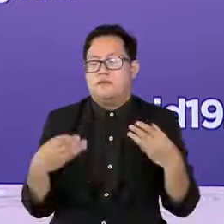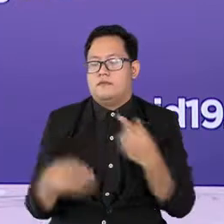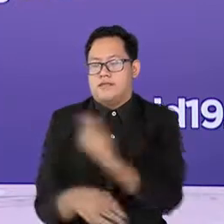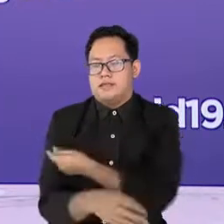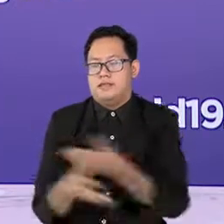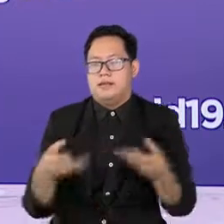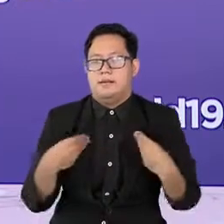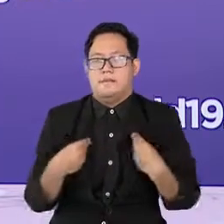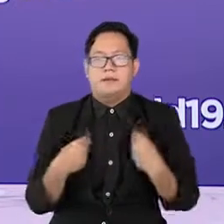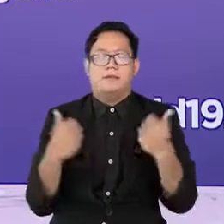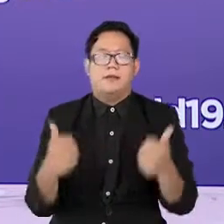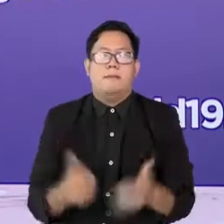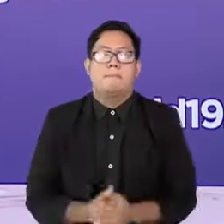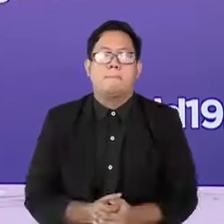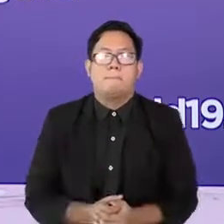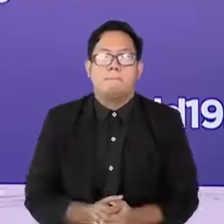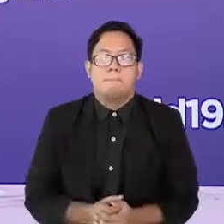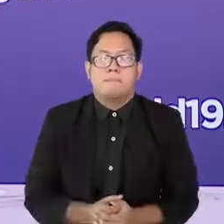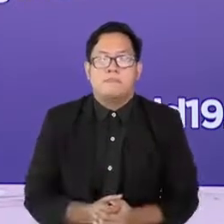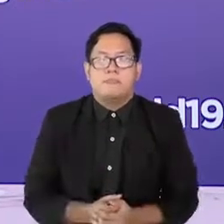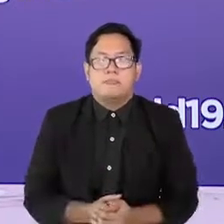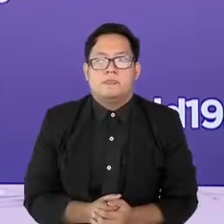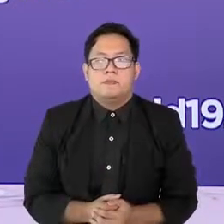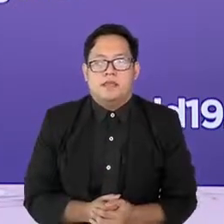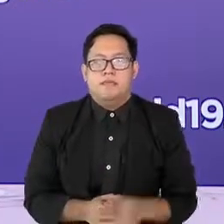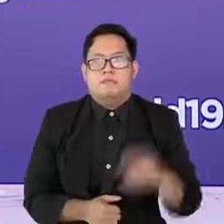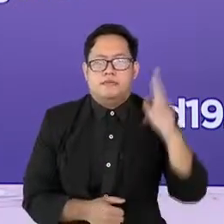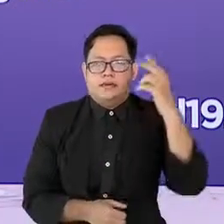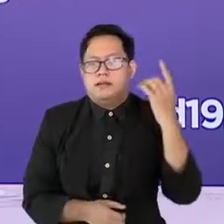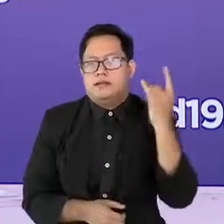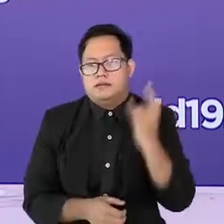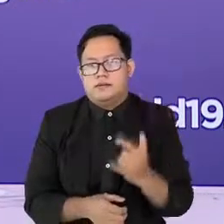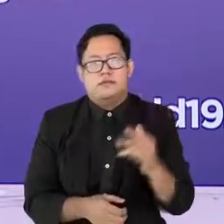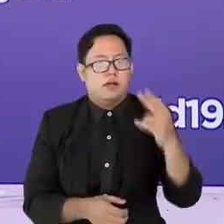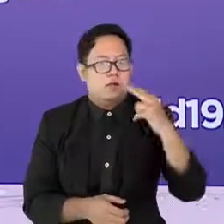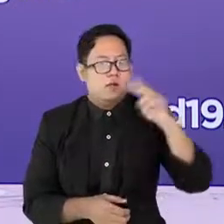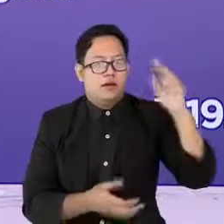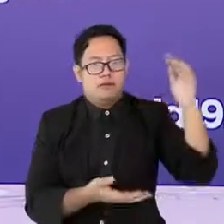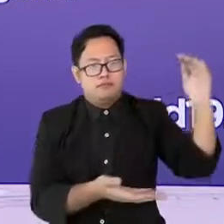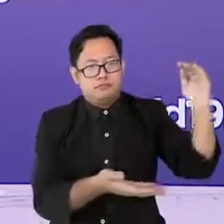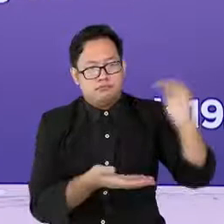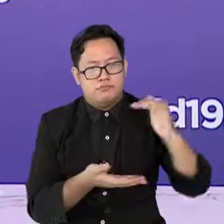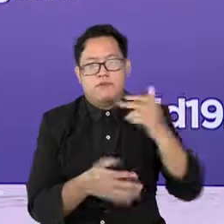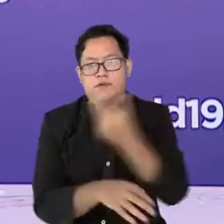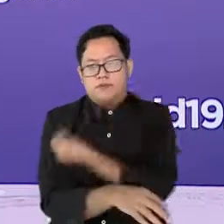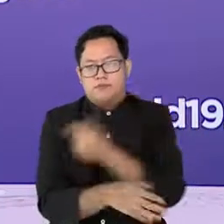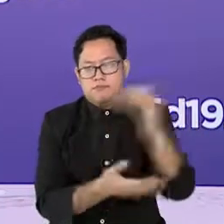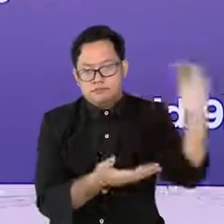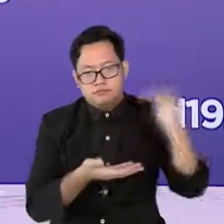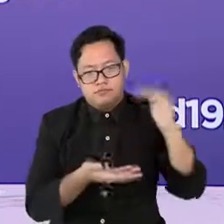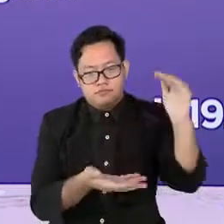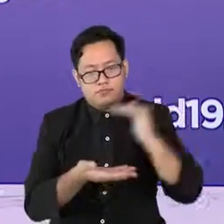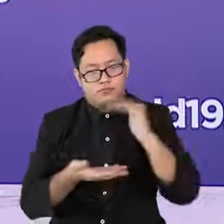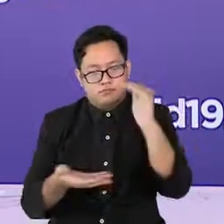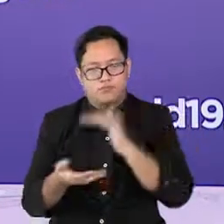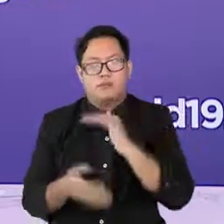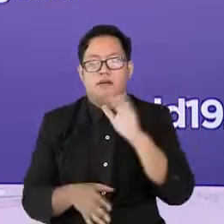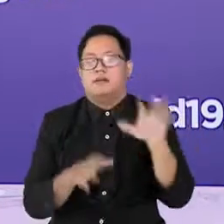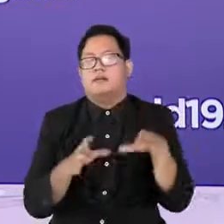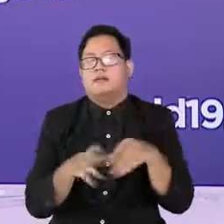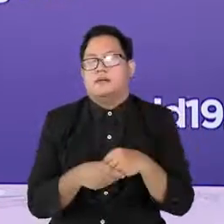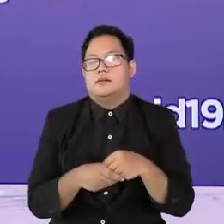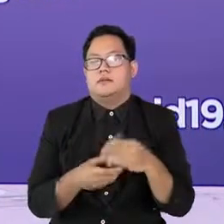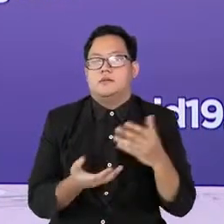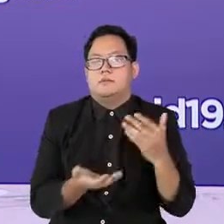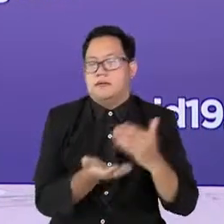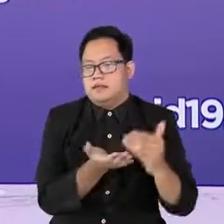Selain itu pemerintah juga terus mendatangkan vaksin profit 19 dari luar negeri termasuk juga mengamankan distribusinya ke berbagai